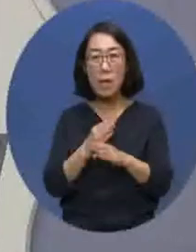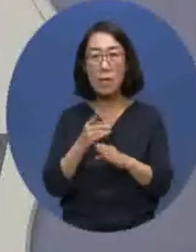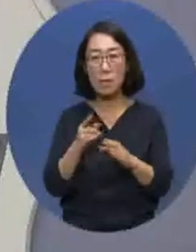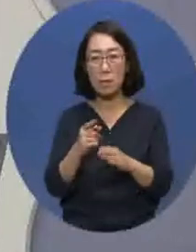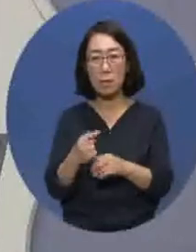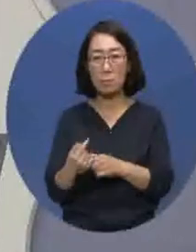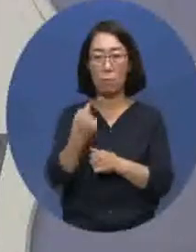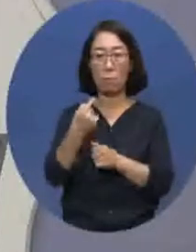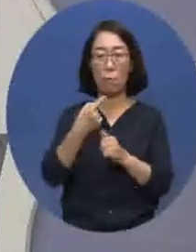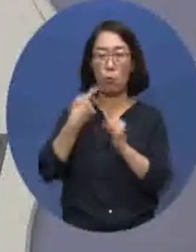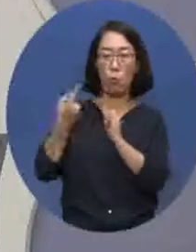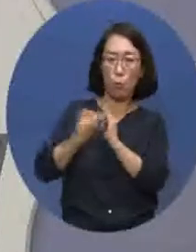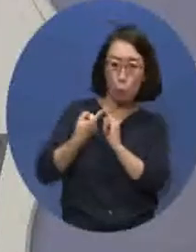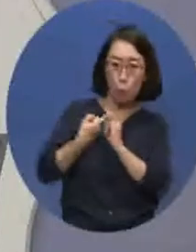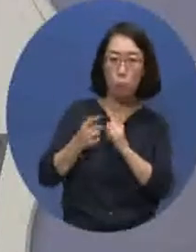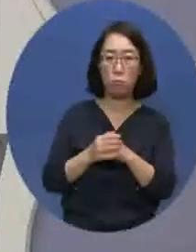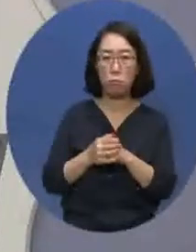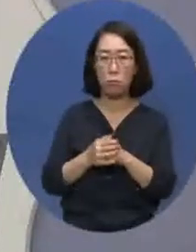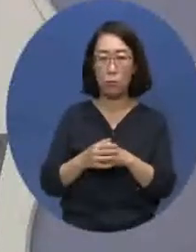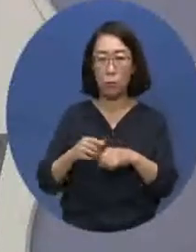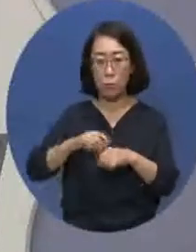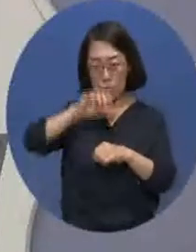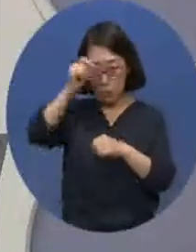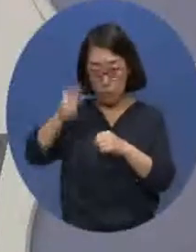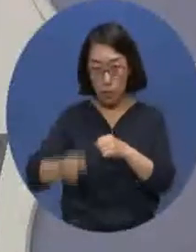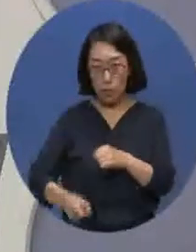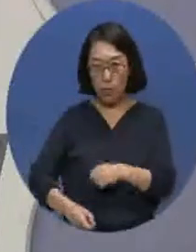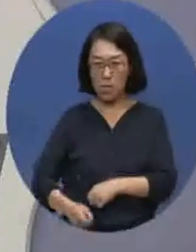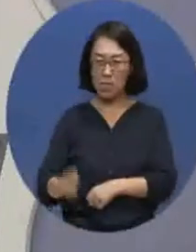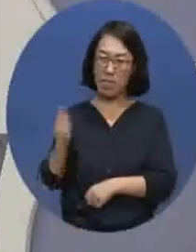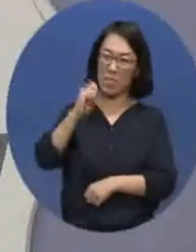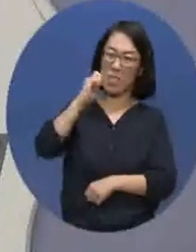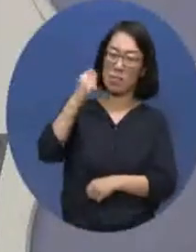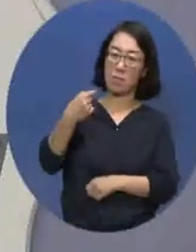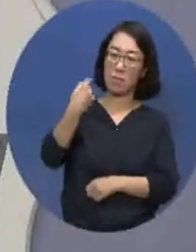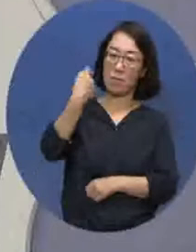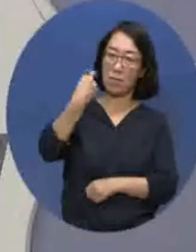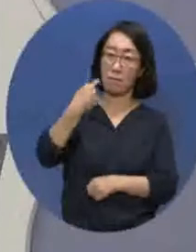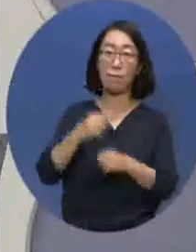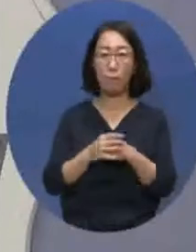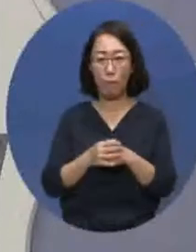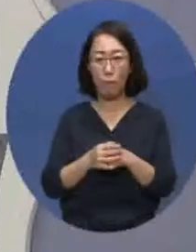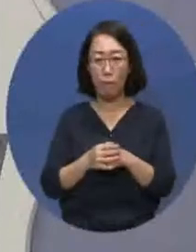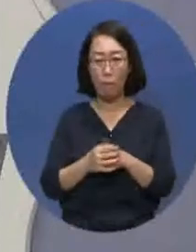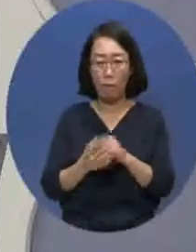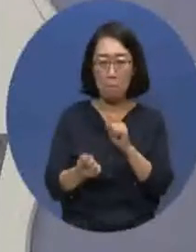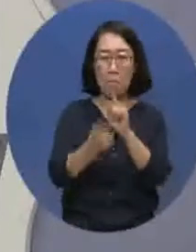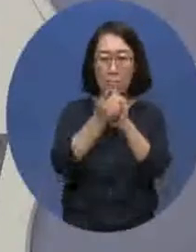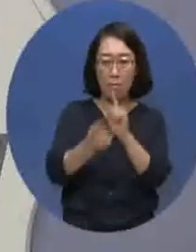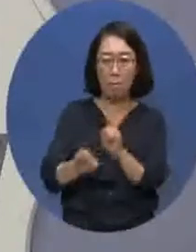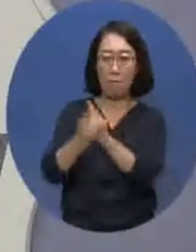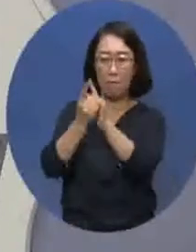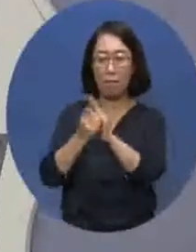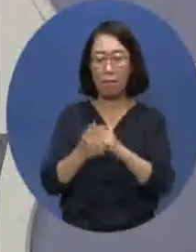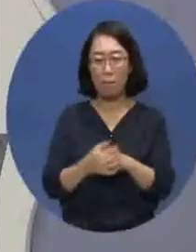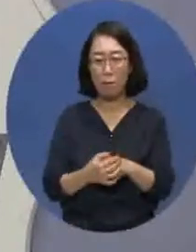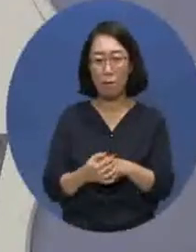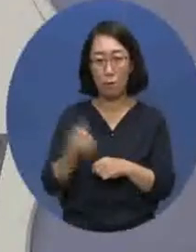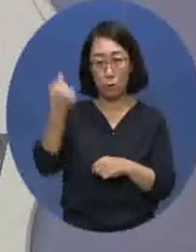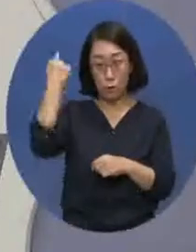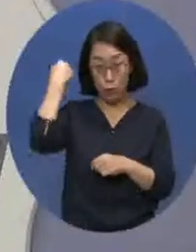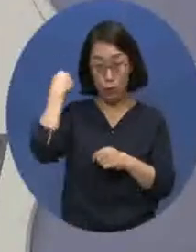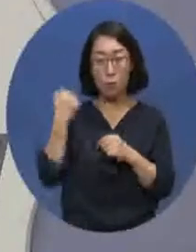그러냐 러고 박치 팡 에로 절을 네 그런 분들도 많이 만났고 뒤에서